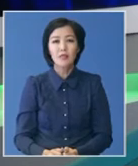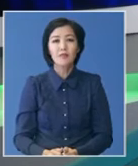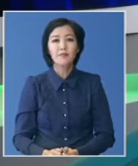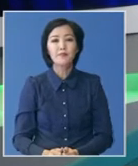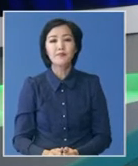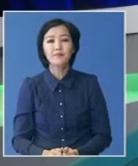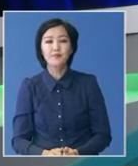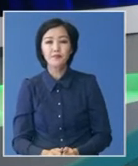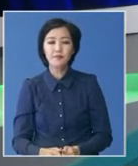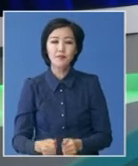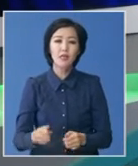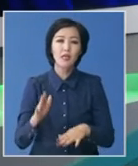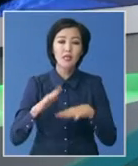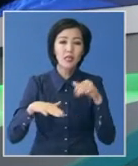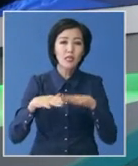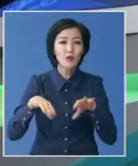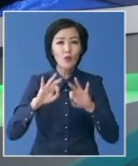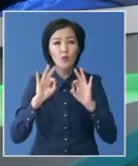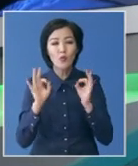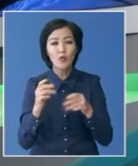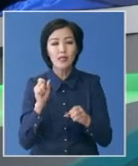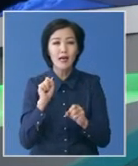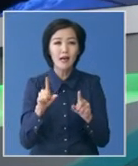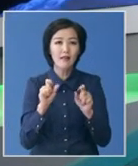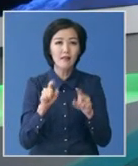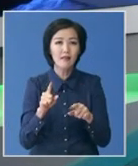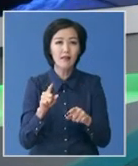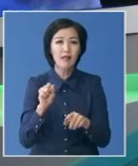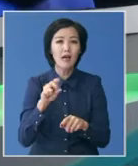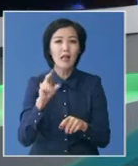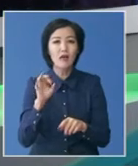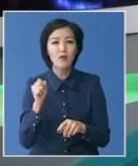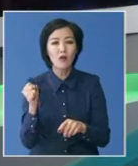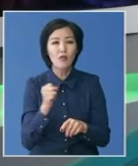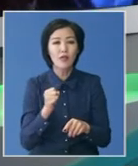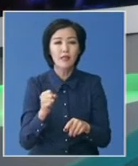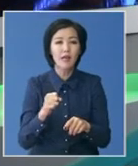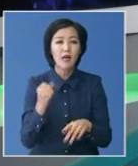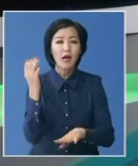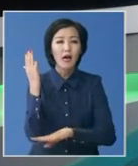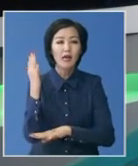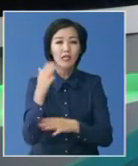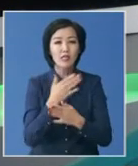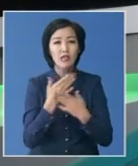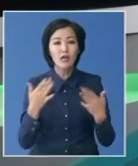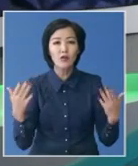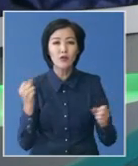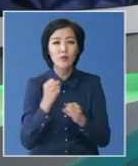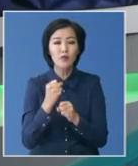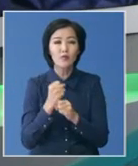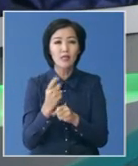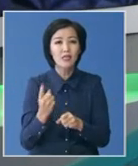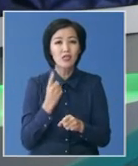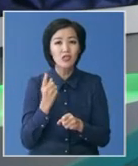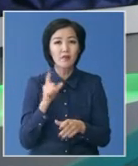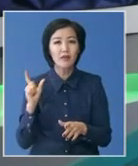Жантақтан ине, жаңқадан түйме жасаған жан. Алакөл ауданында ағаштан әртүрлі бұйымдар жасайтын шебер тұрады. Сақтар Ниязбеков әсіресе